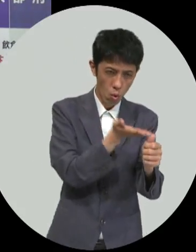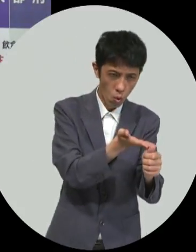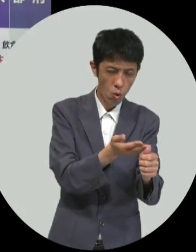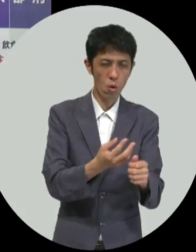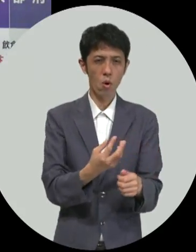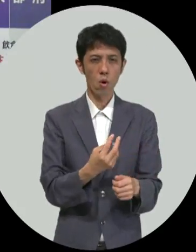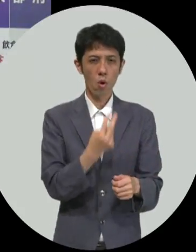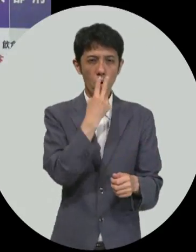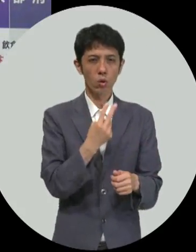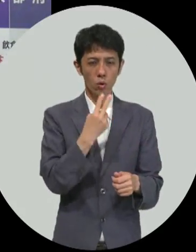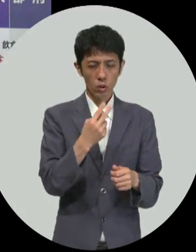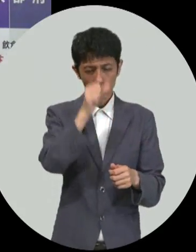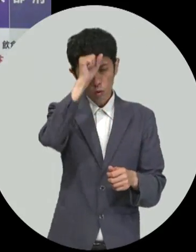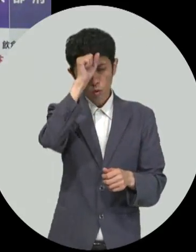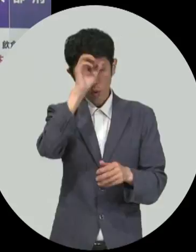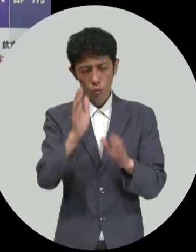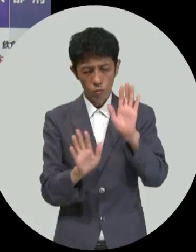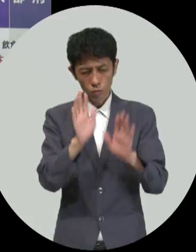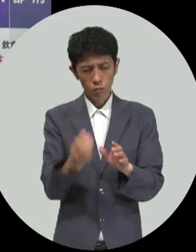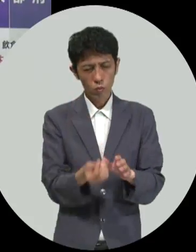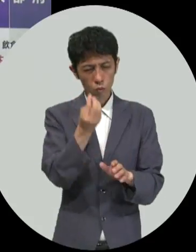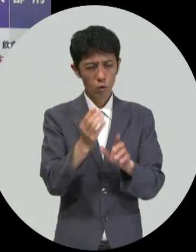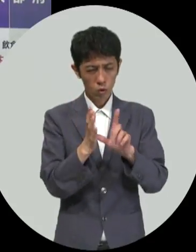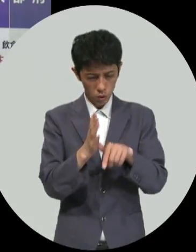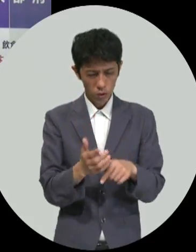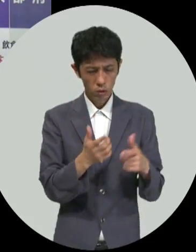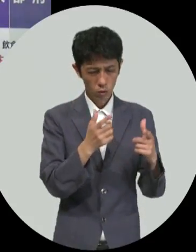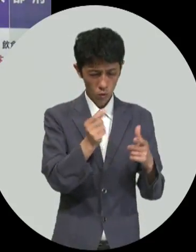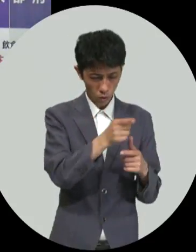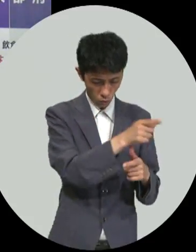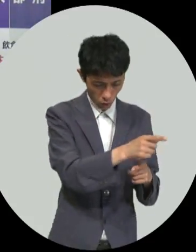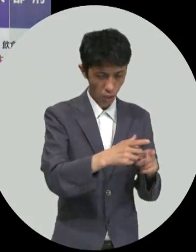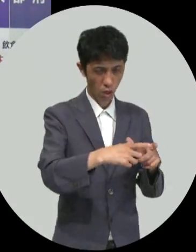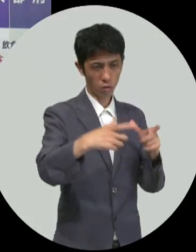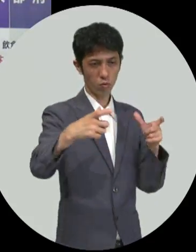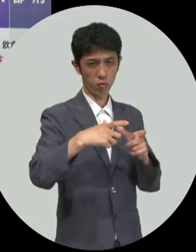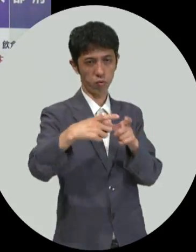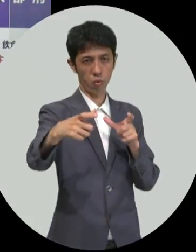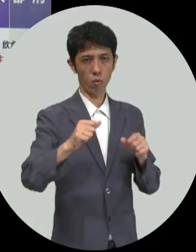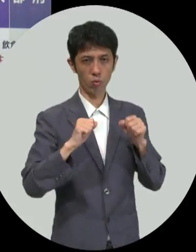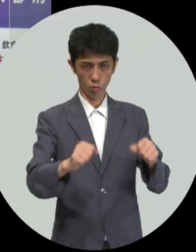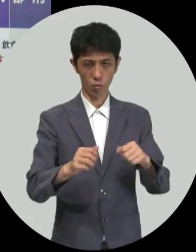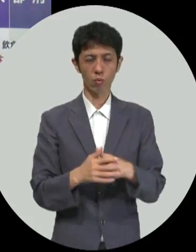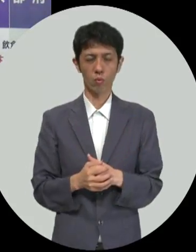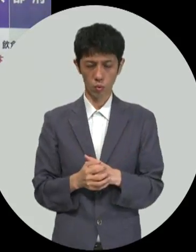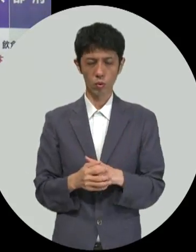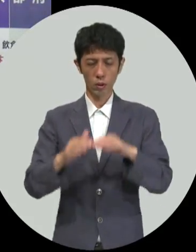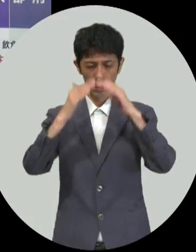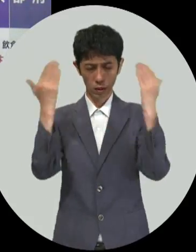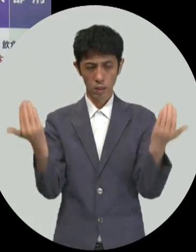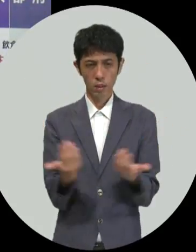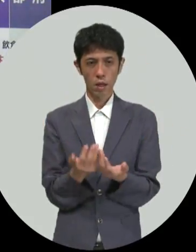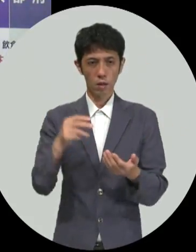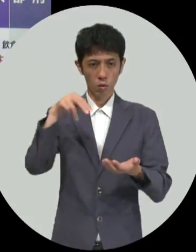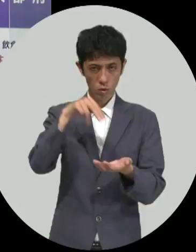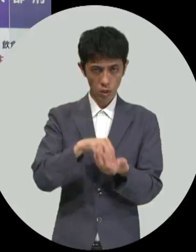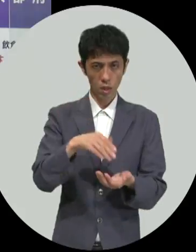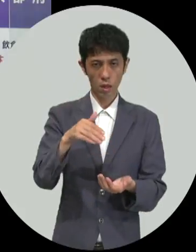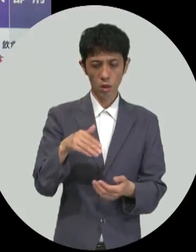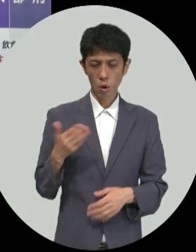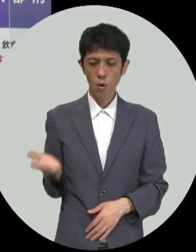呼吸器症状ありというところについてそれぞれ拡充していくということです。で全体としては498床